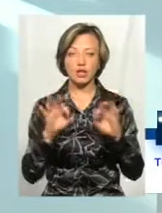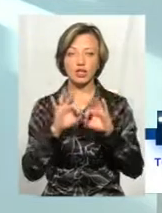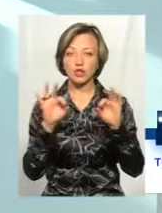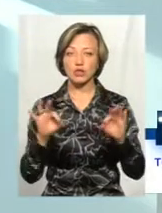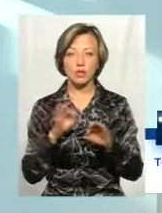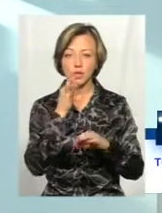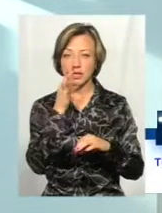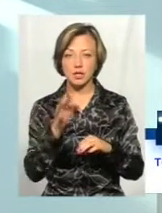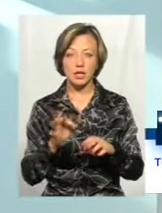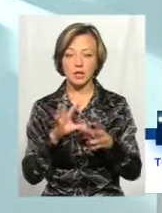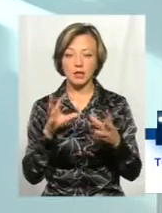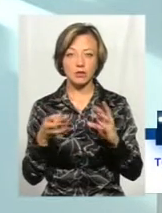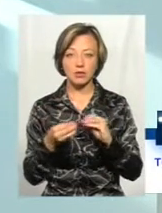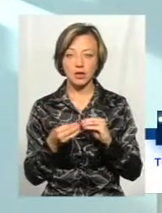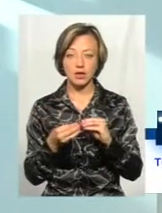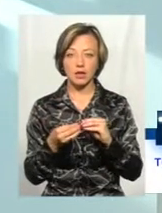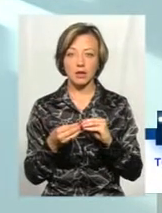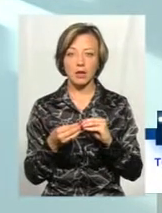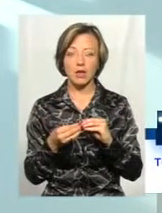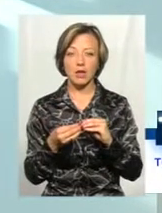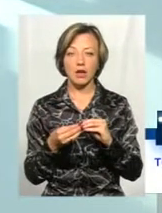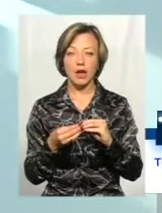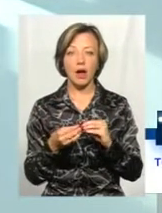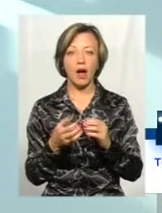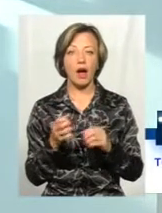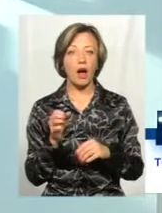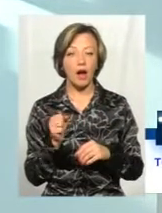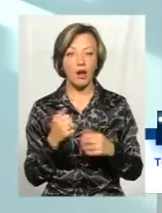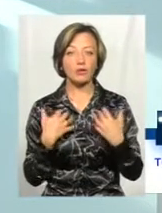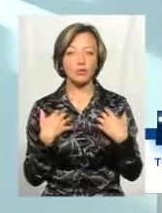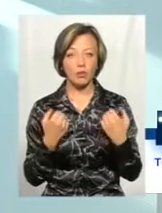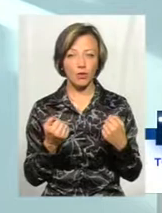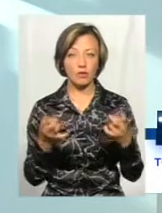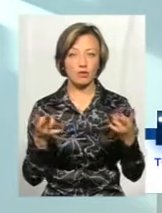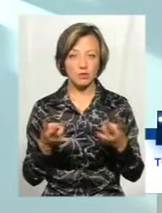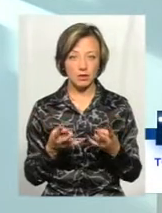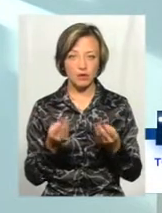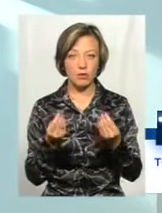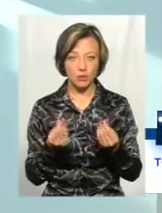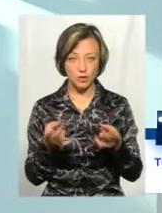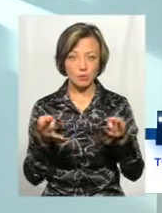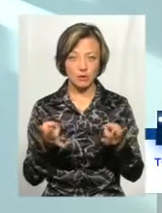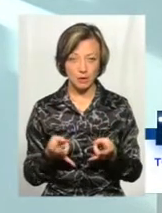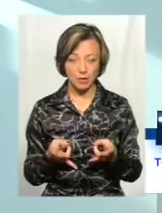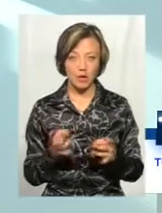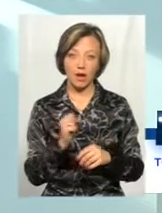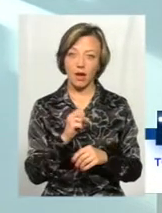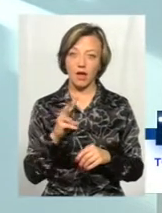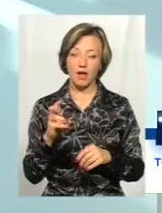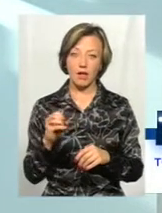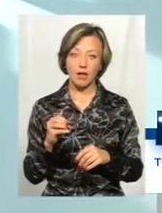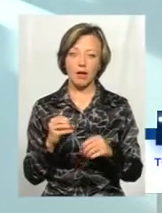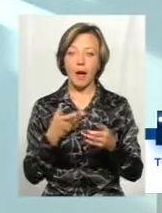не сказали, їм такі на осінь. А желудок і здоров'я аптеки просять гроші, а ми сидимо